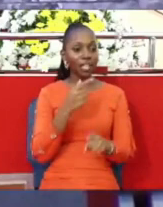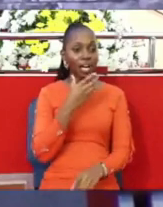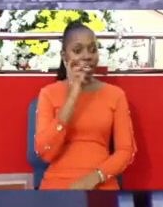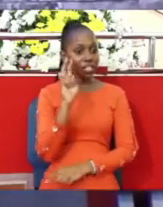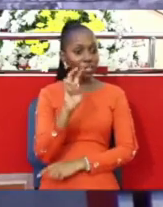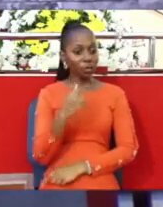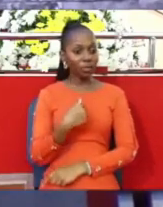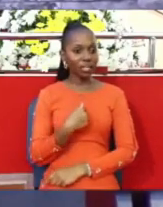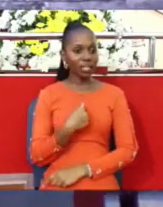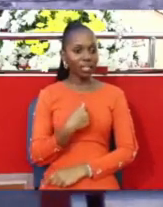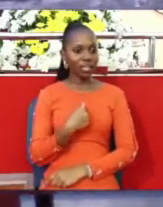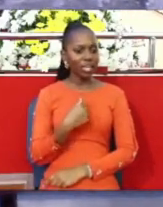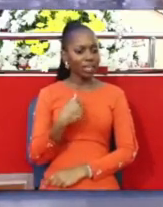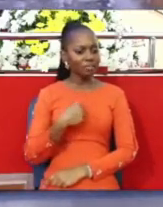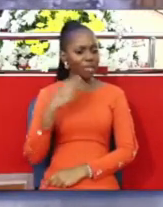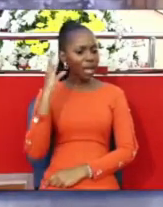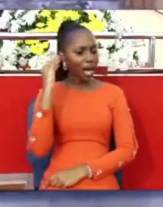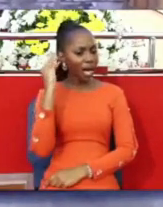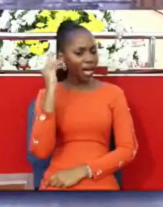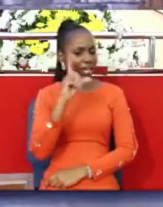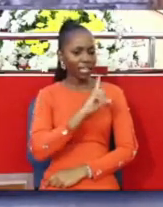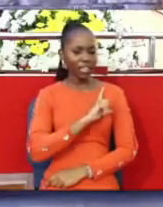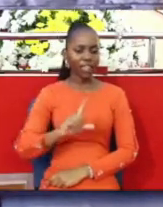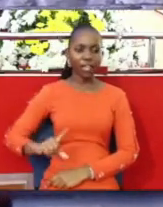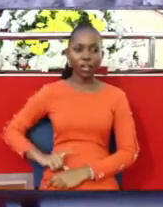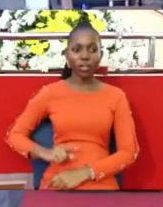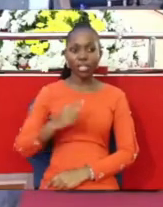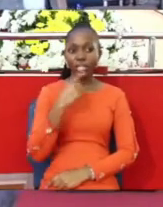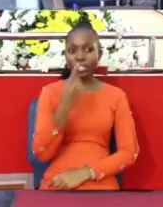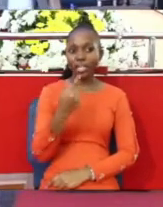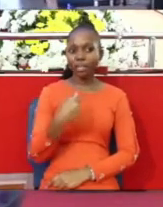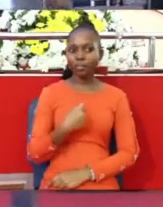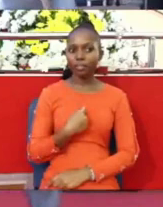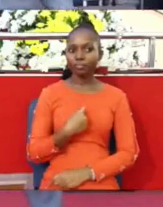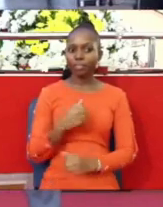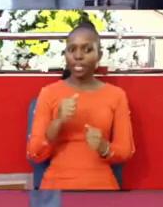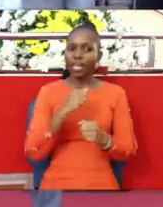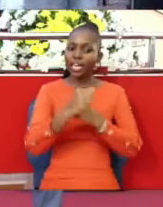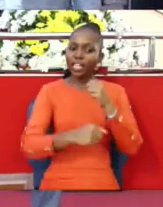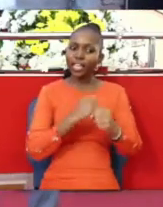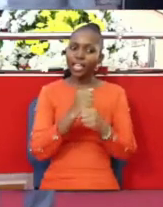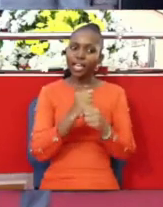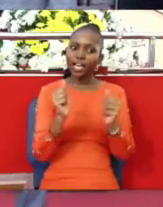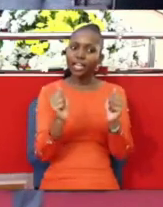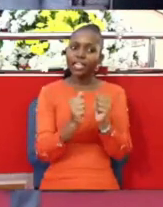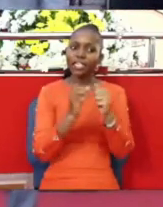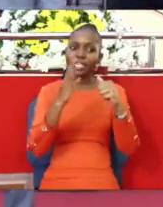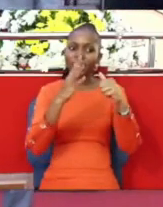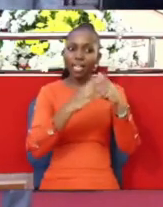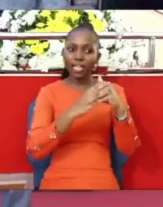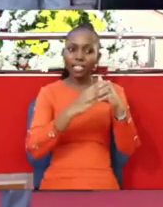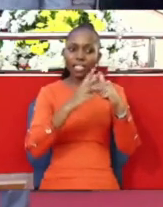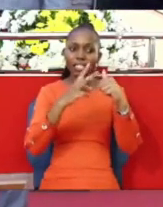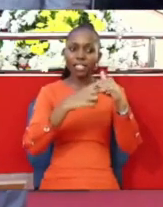nikisema, I heard the Lord tell me. Nikasikia Bwana akiniambia. 1976. Mwaka wa 76. Ulikuwa nayo. Nikasema la. Did you